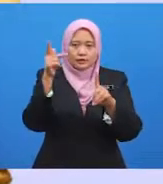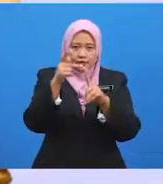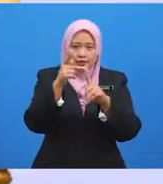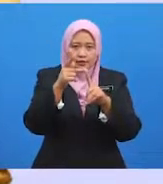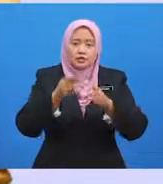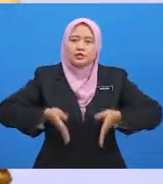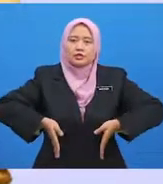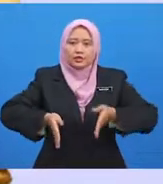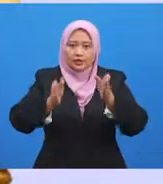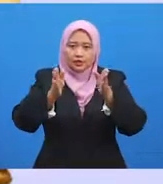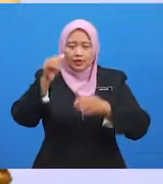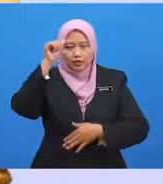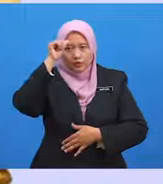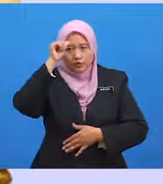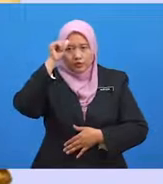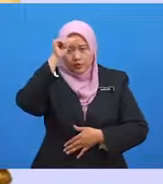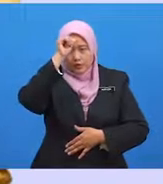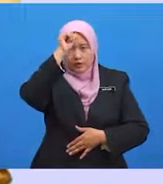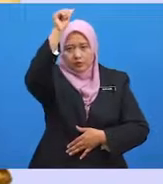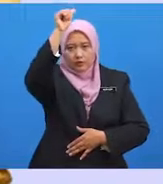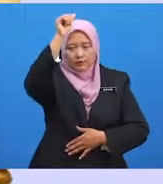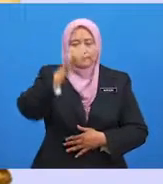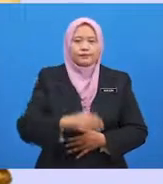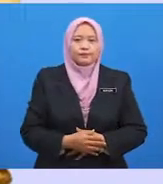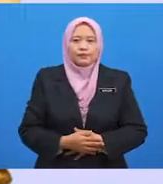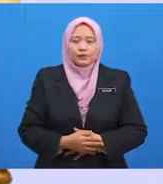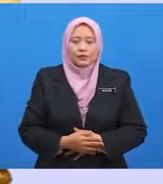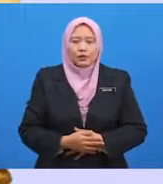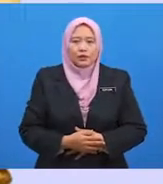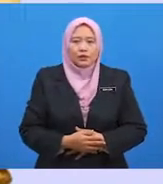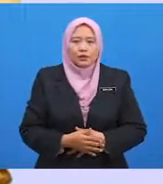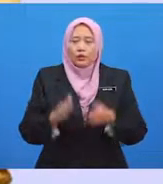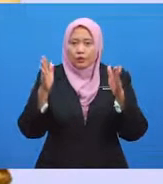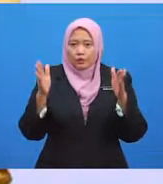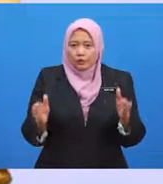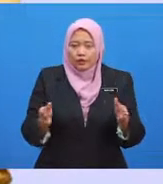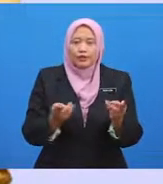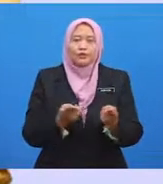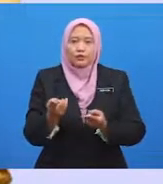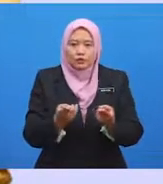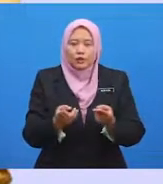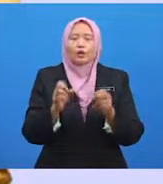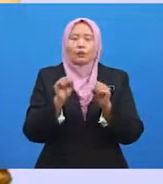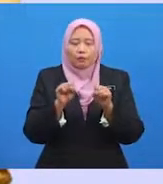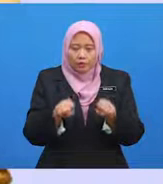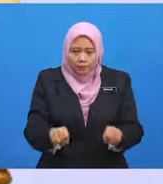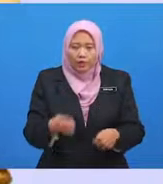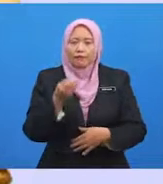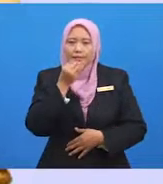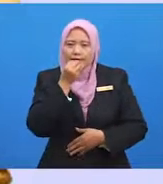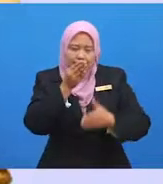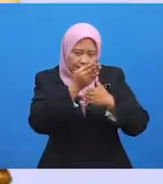dan menjadi hidangan tetamu orang yang mengurusnya boleh memakan sebahagian